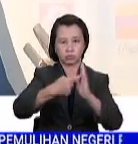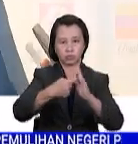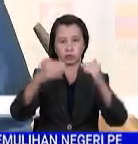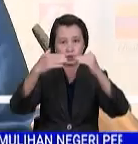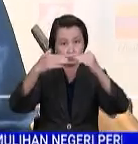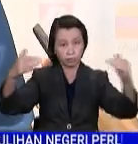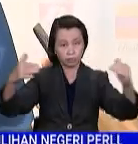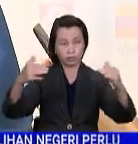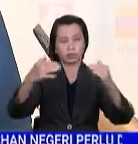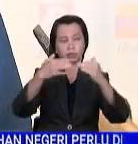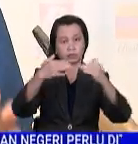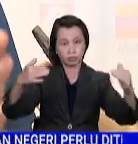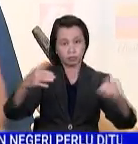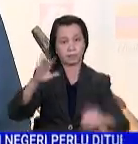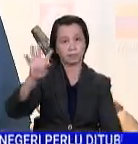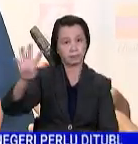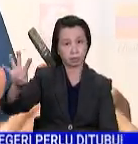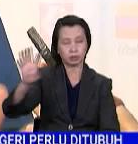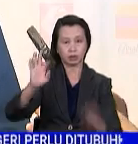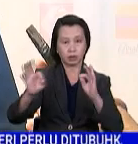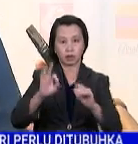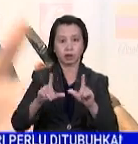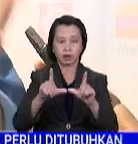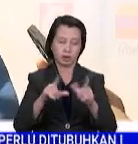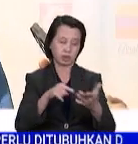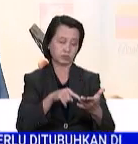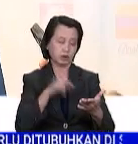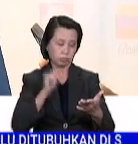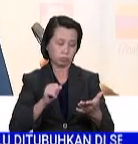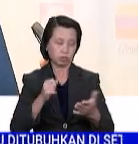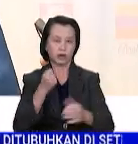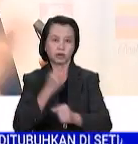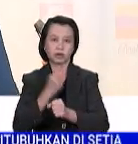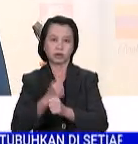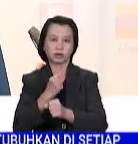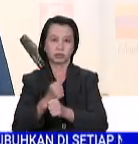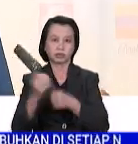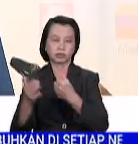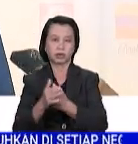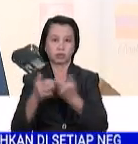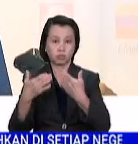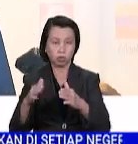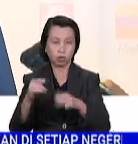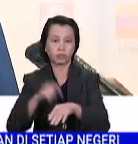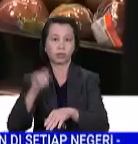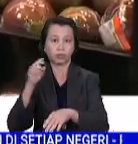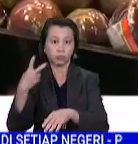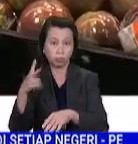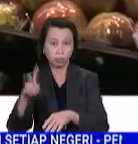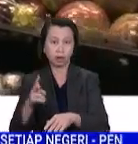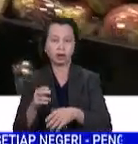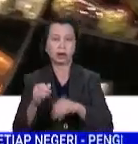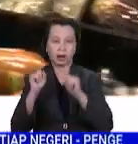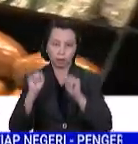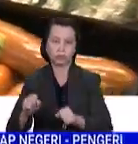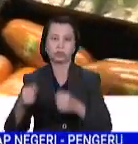fasa 4. Jadi kalau lesen tu nyatakan you operate sampai pukul 12, you operate sampai pukul 12. Ikut lesen.